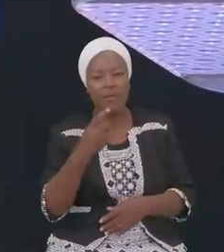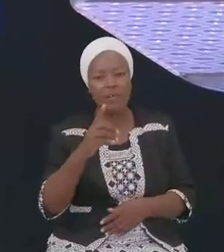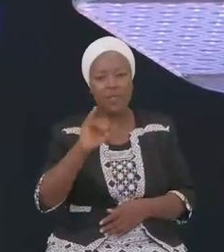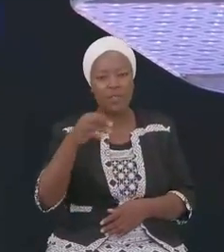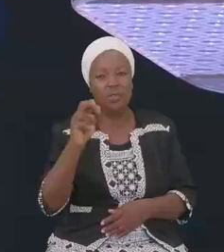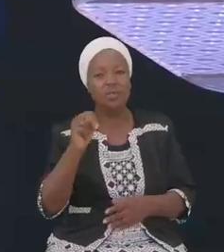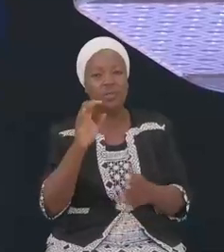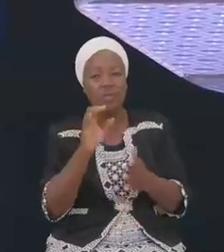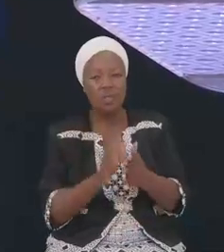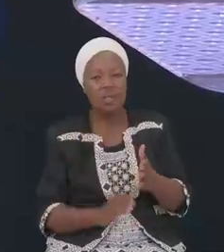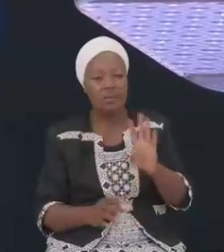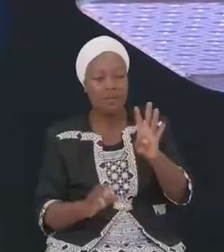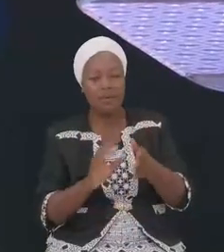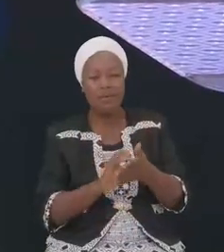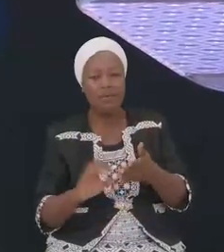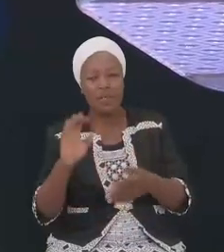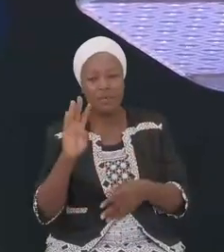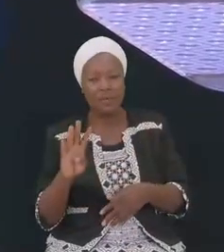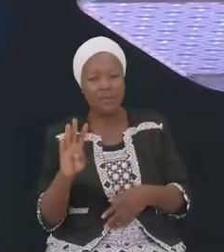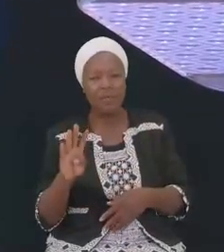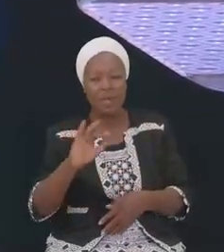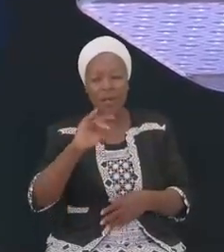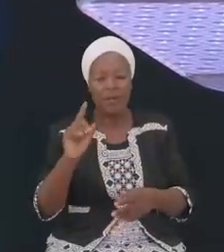1 Jean, chapitre